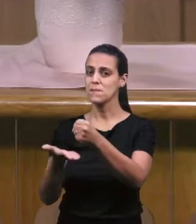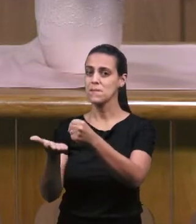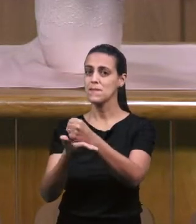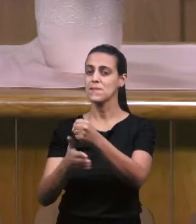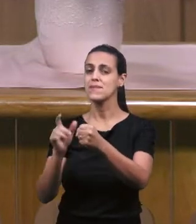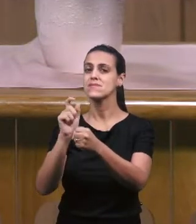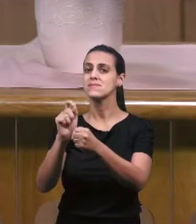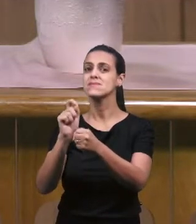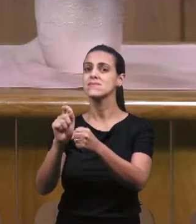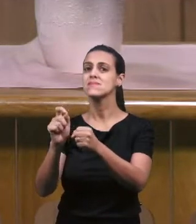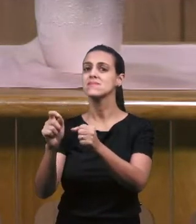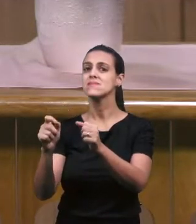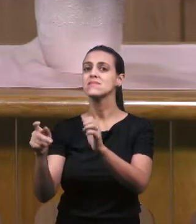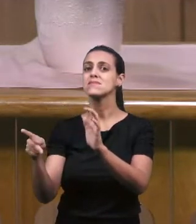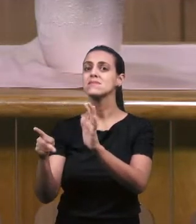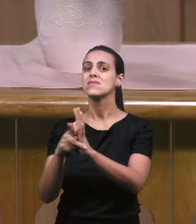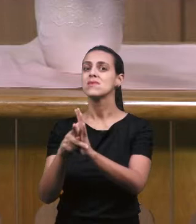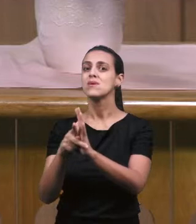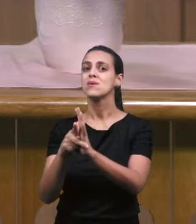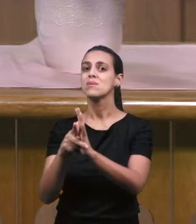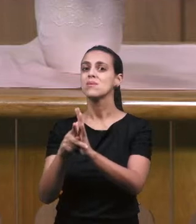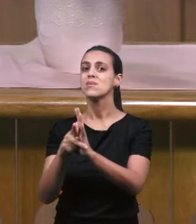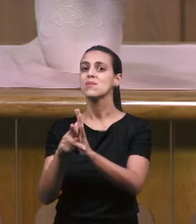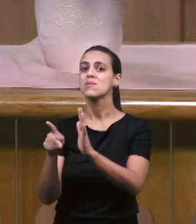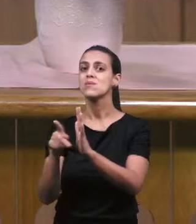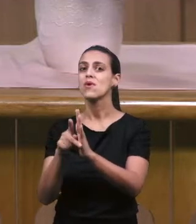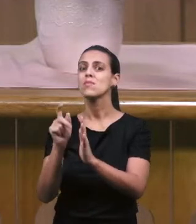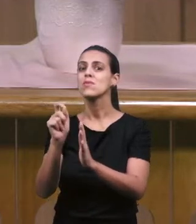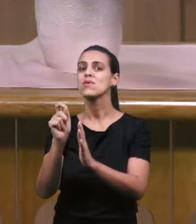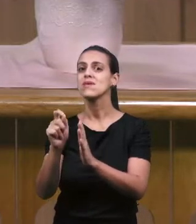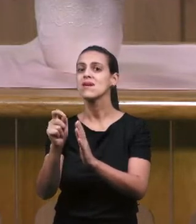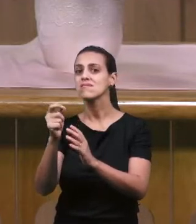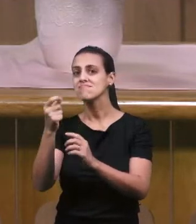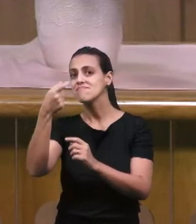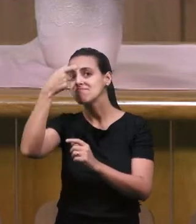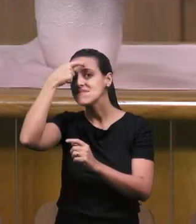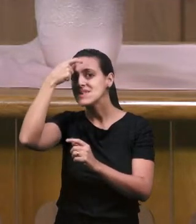mais la doctrine qui est basée sur des principes